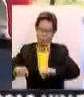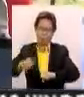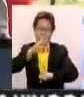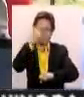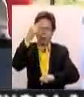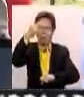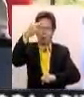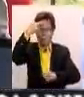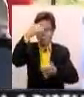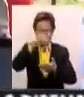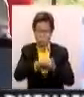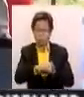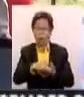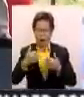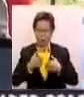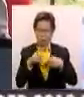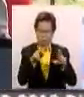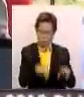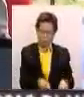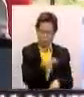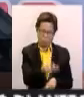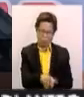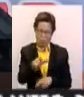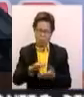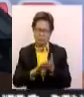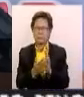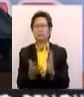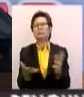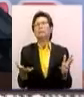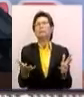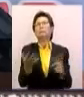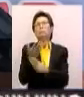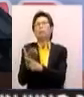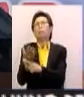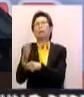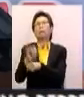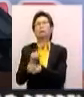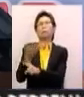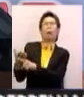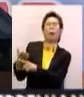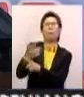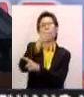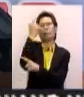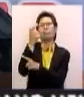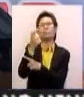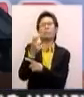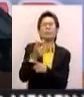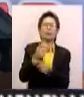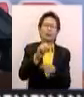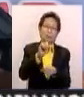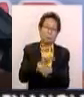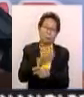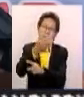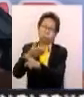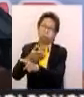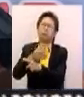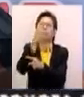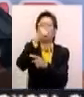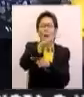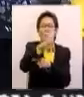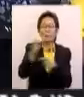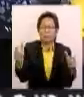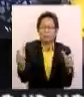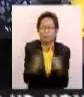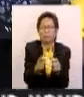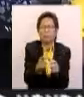Berikutan faktor itu, akan ada rakyat yang menjadi mangsa kerana sesuatu pekerjaan atau perusahaan terpaksa dikecilkan untuk